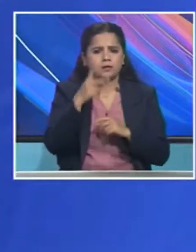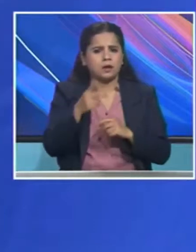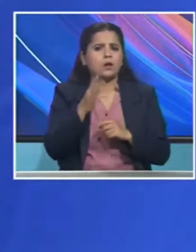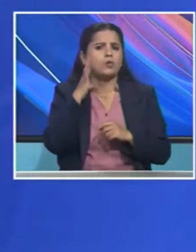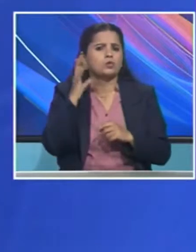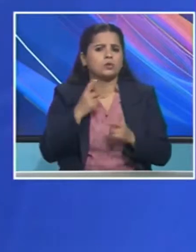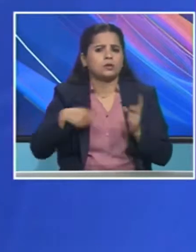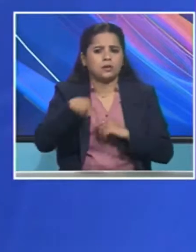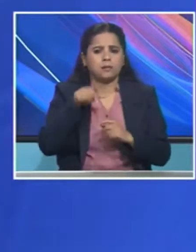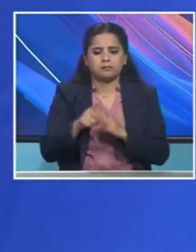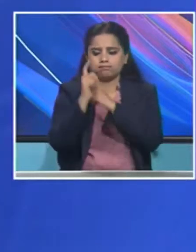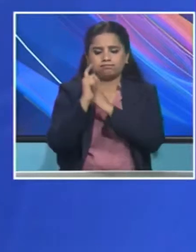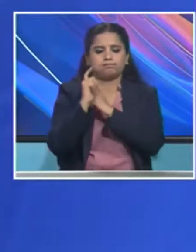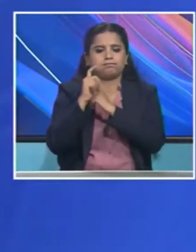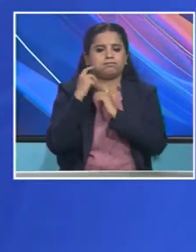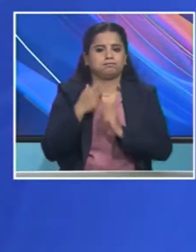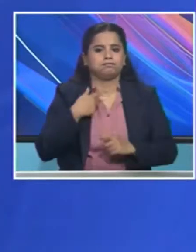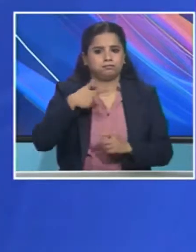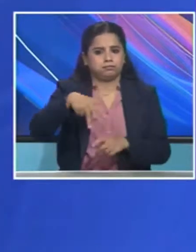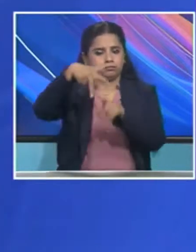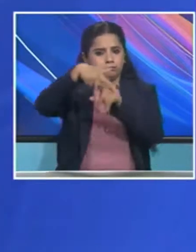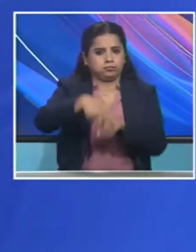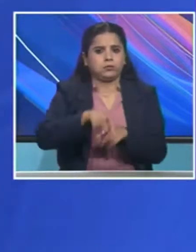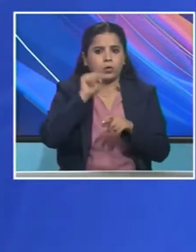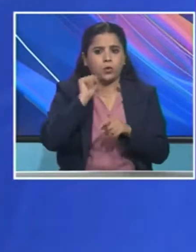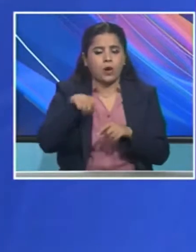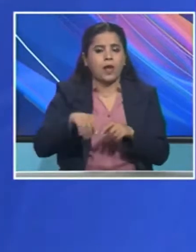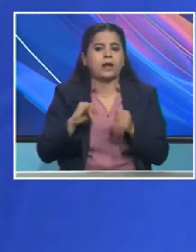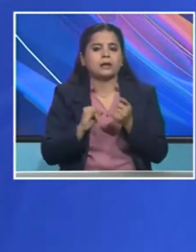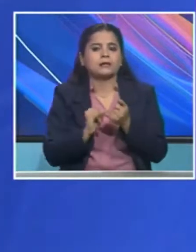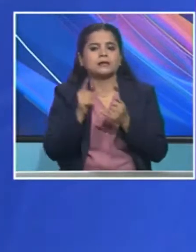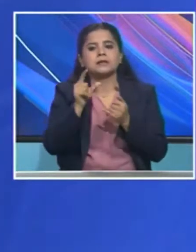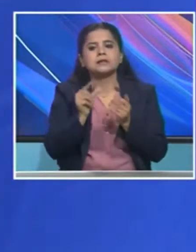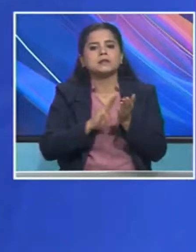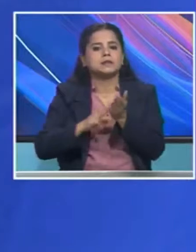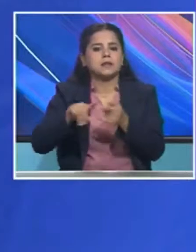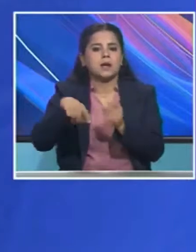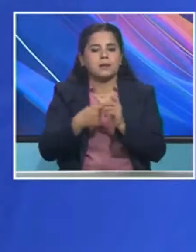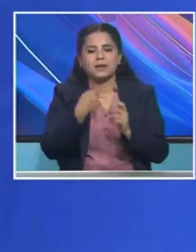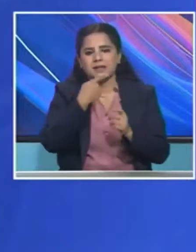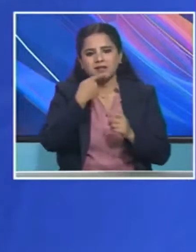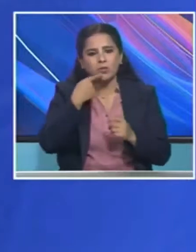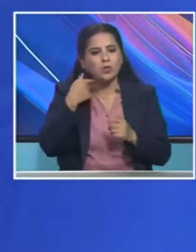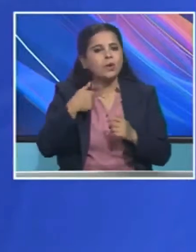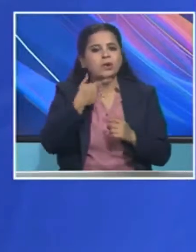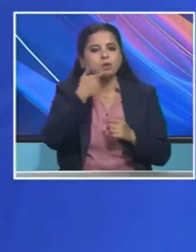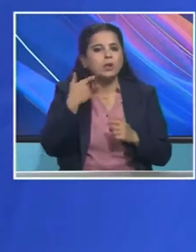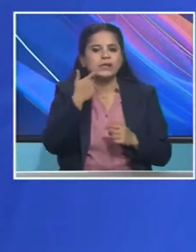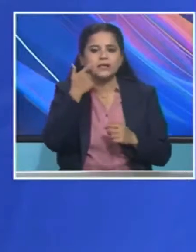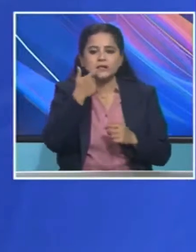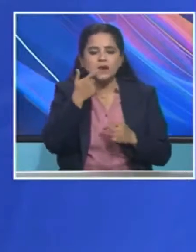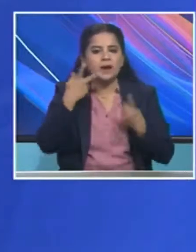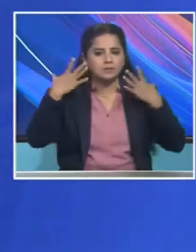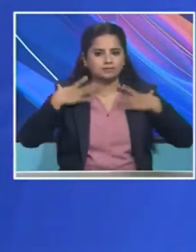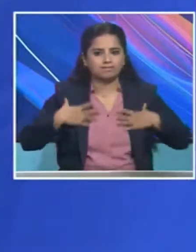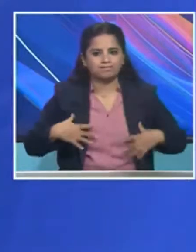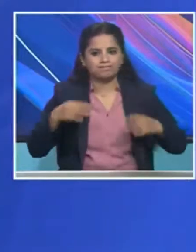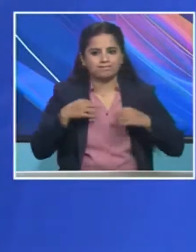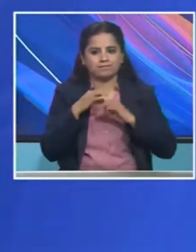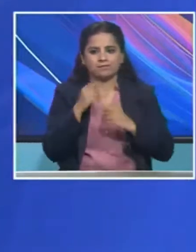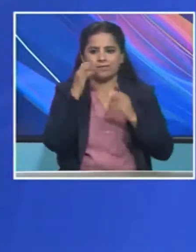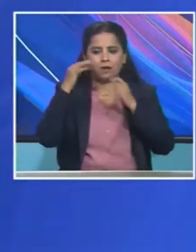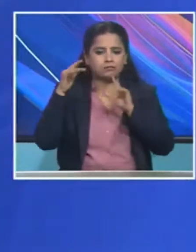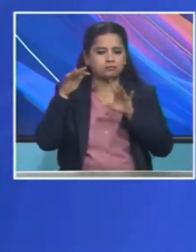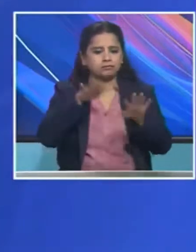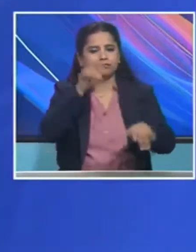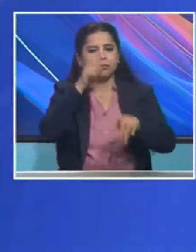are their winter ceremonials. But today, they are in their summer ceremonials. Their red and white pennants catching the light